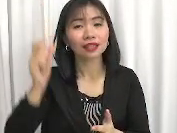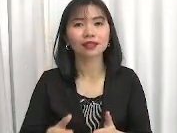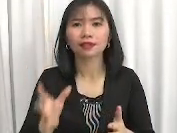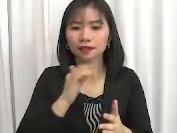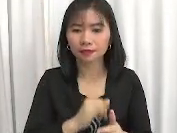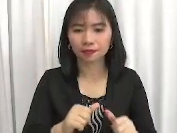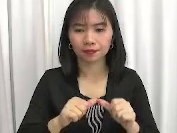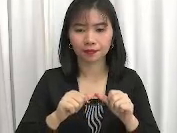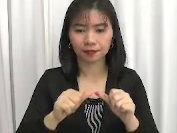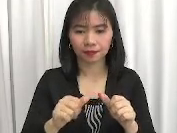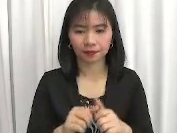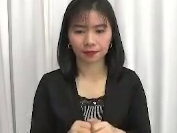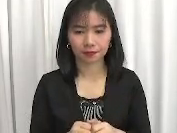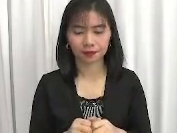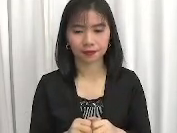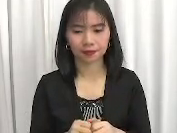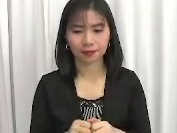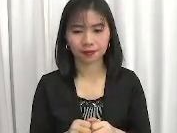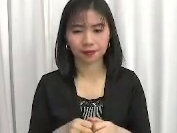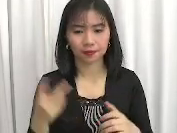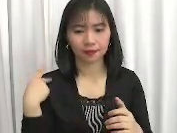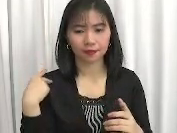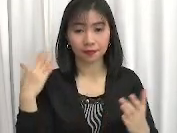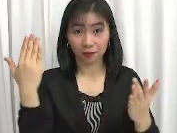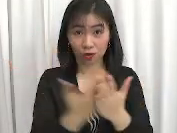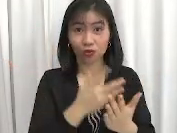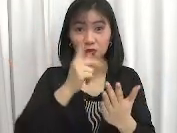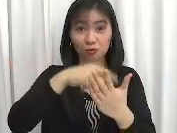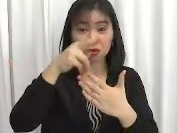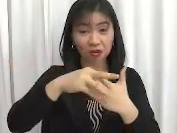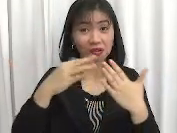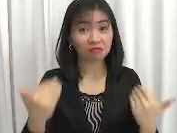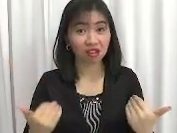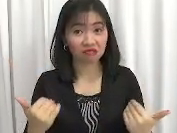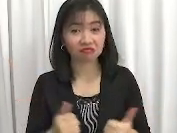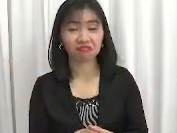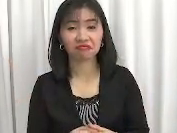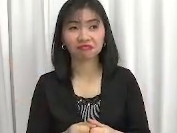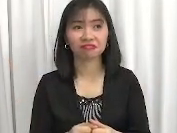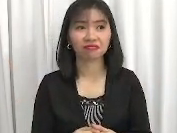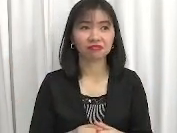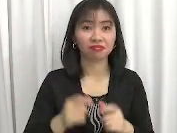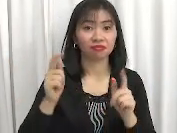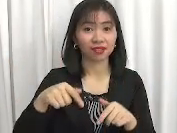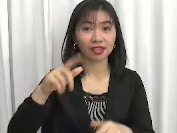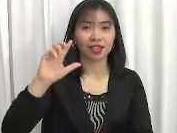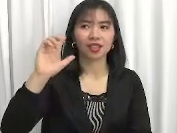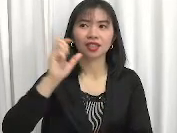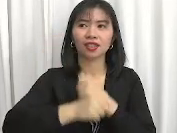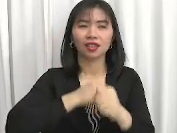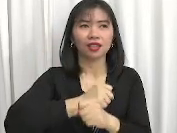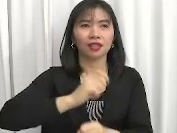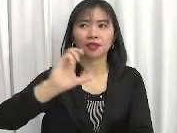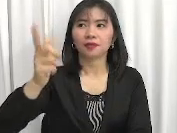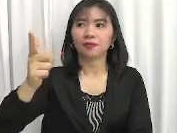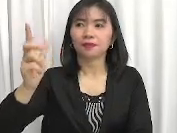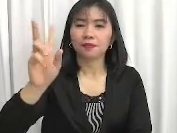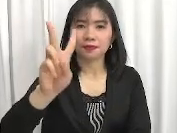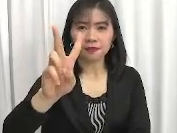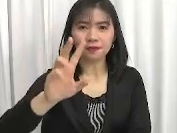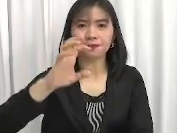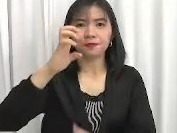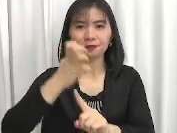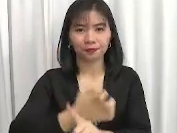patuloy, ano na naman, may bagong programa na naman ang ating mahal na pastor ngitong 2022. Oo, every Saturday.